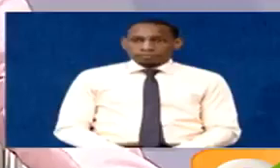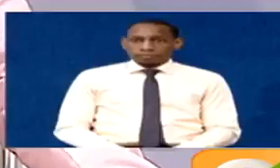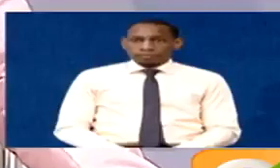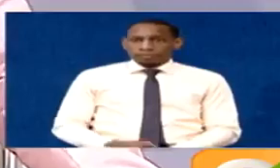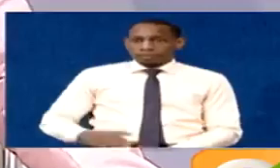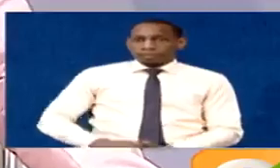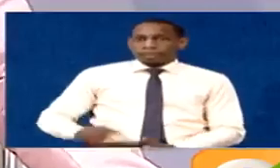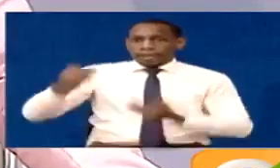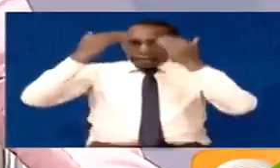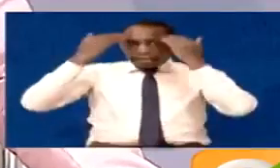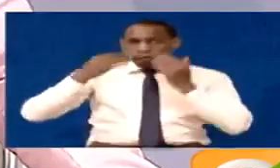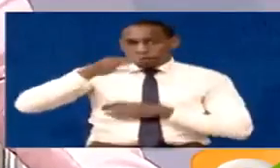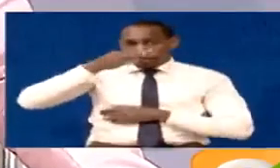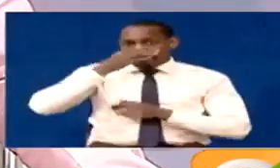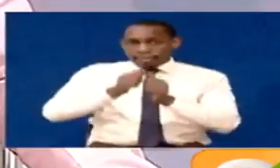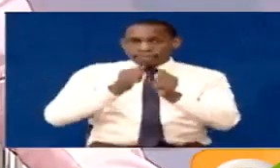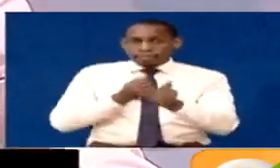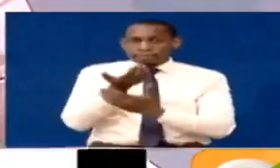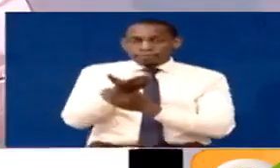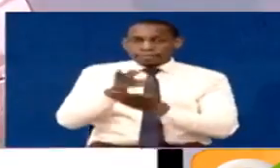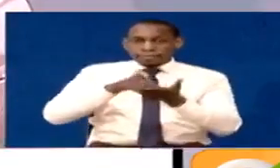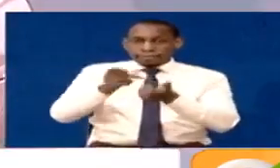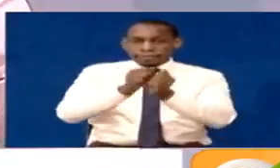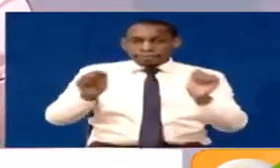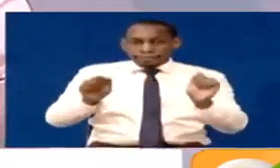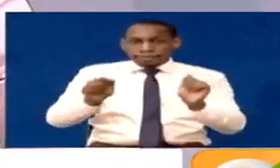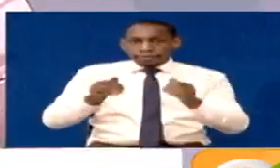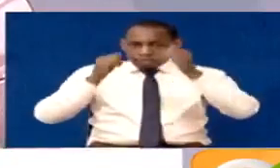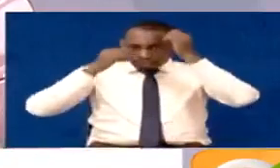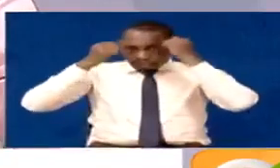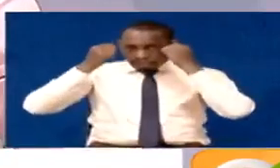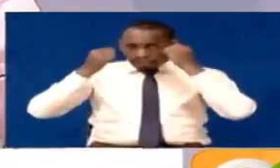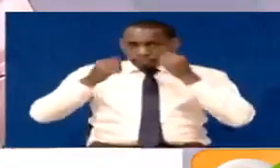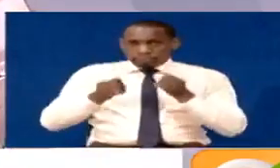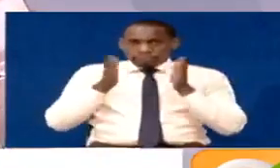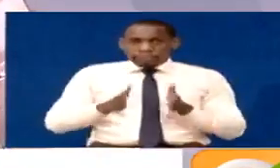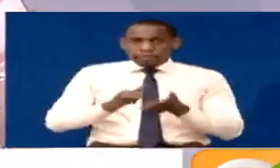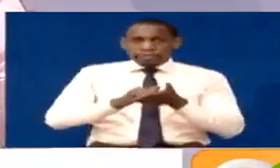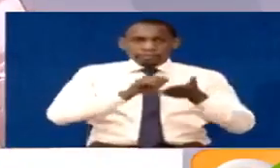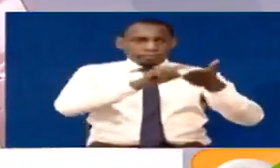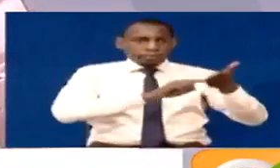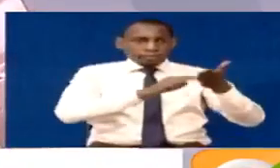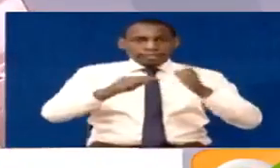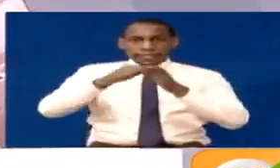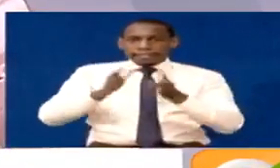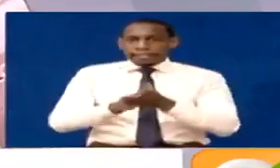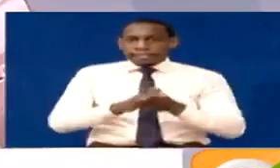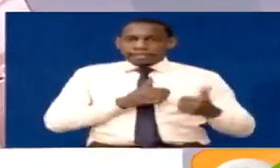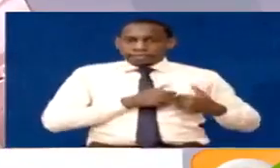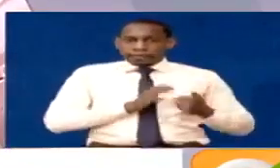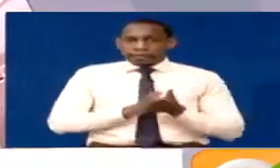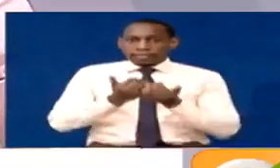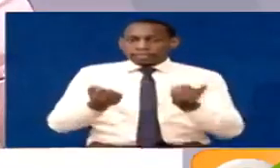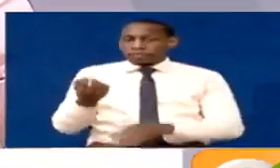Na Mahakama Kuu mjini Nyeri imekataa ombi la kuachiliwa kwa dhamana kwa afisa wa jeshi Peter Mugure aliyeshtakiwa kwa kumuua aliyekuwa mpenziwe